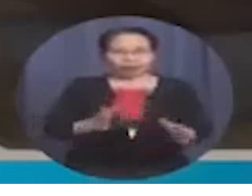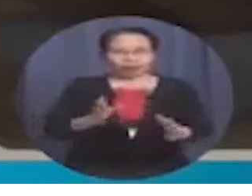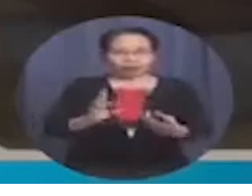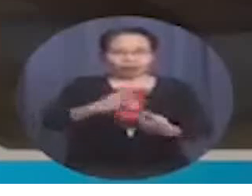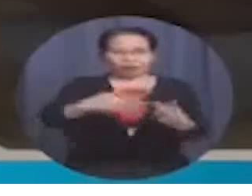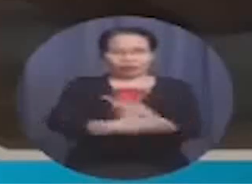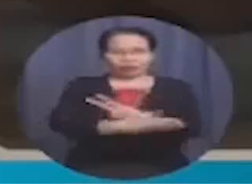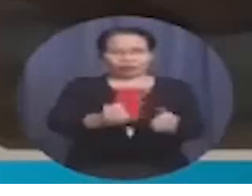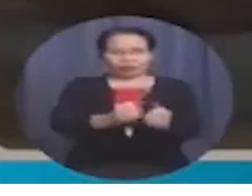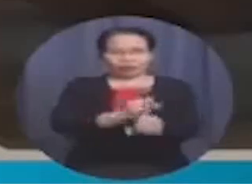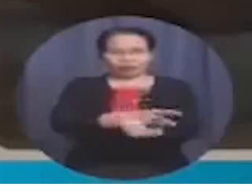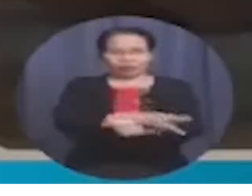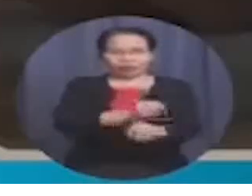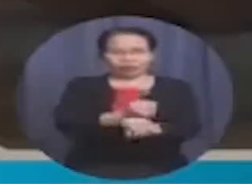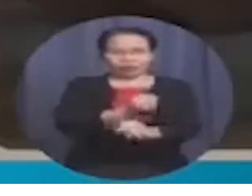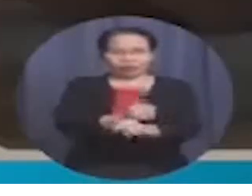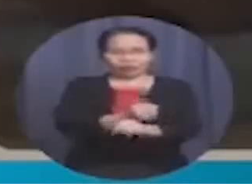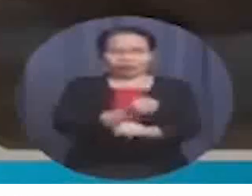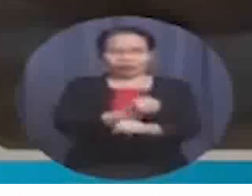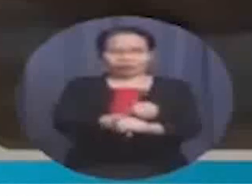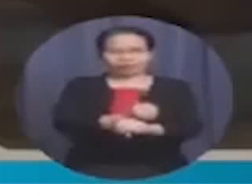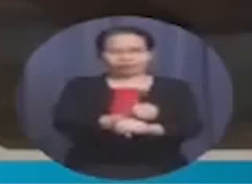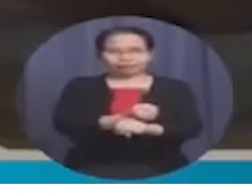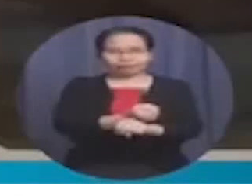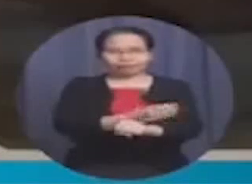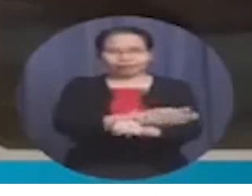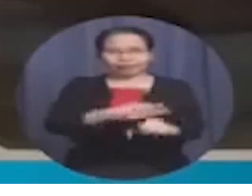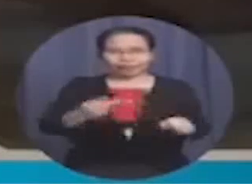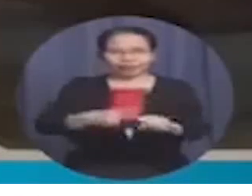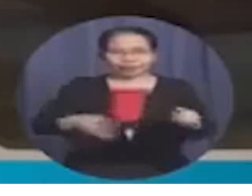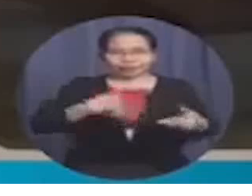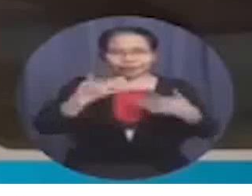ng Katoliko, walang ano yun, walang pakiramdam. Pero yung Diyos ng Biblia,